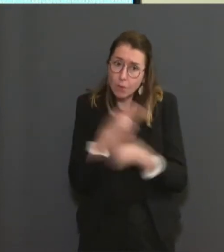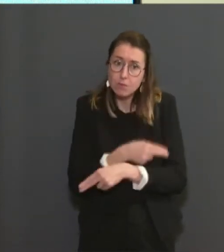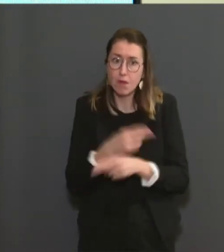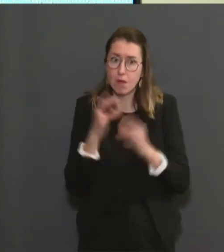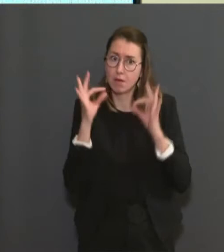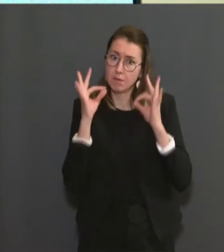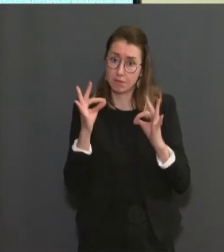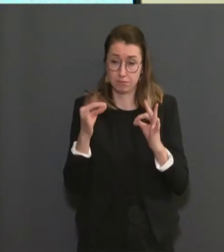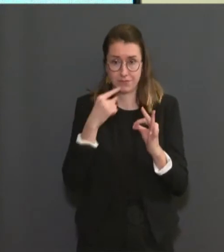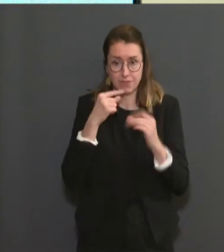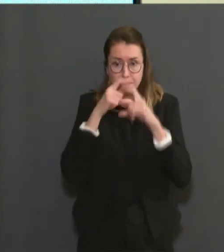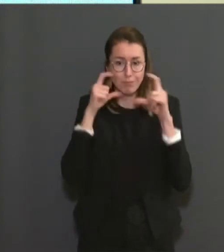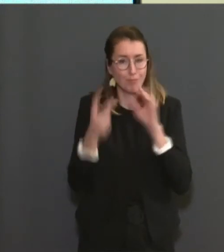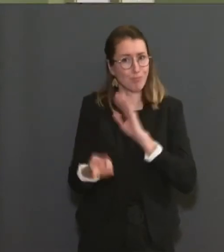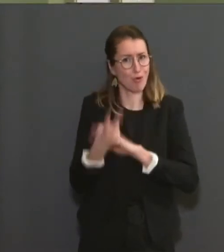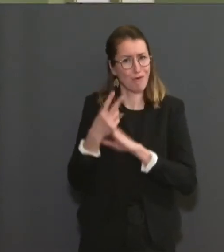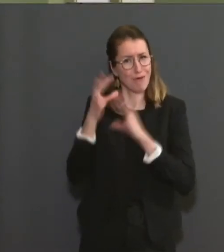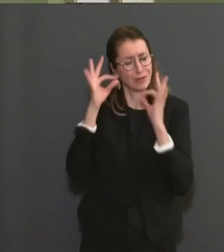Merci.